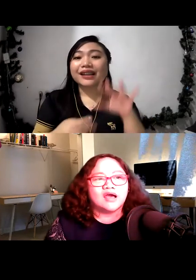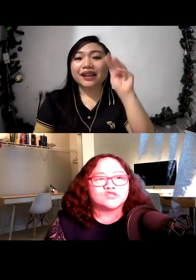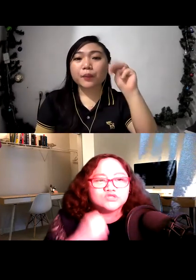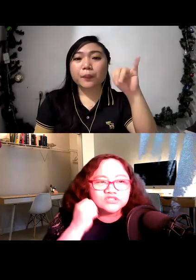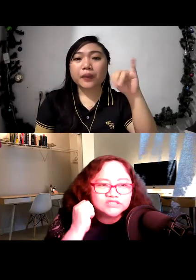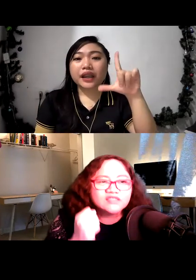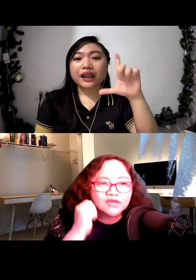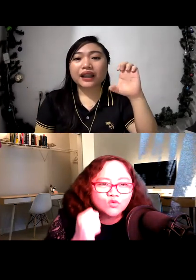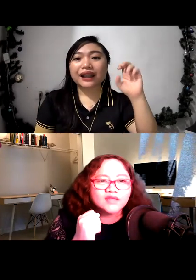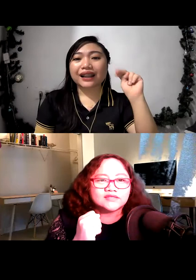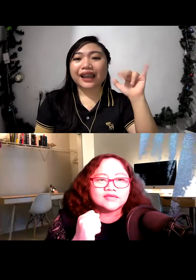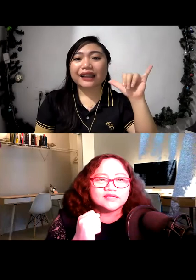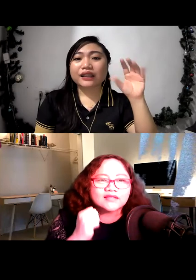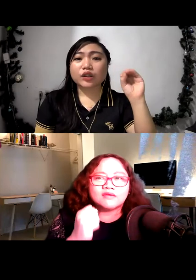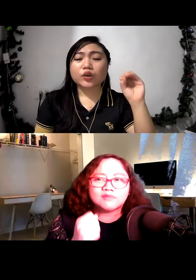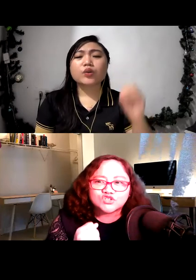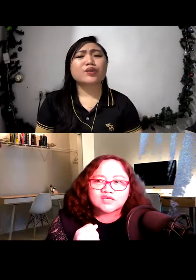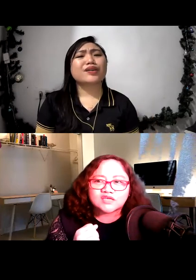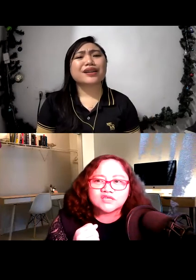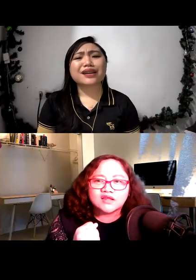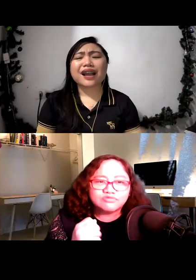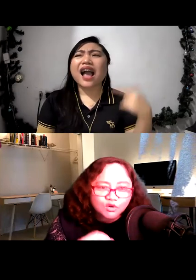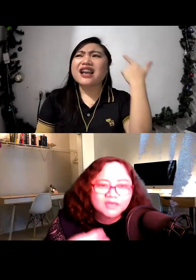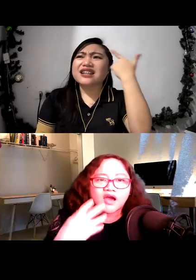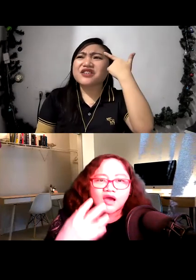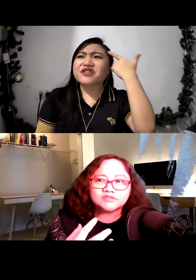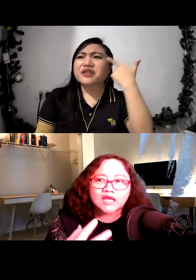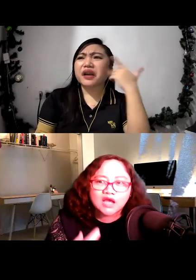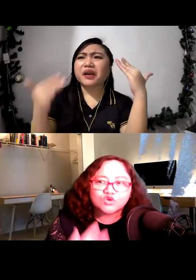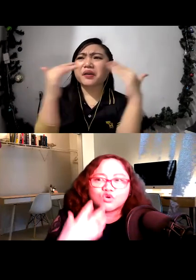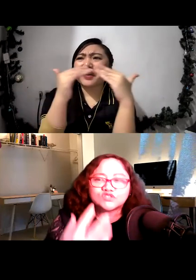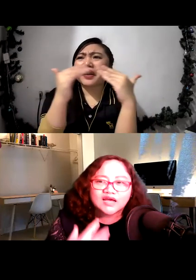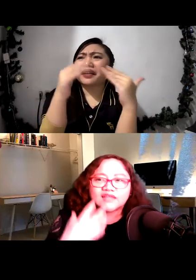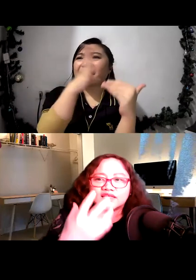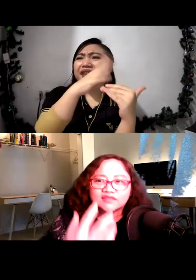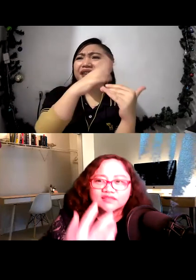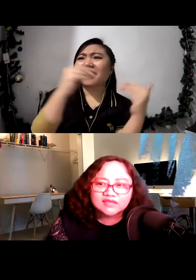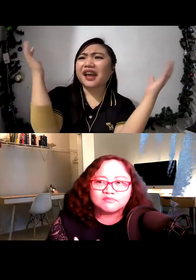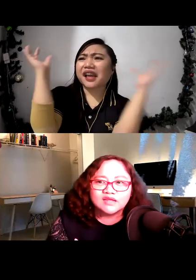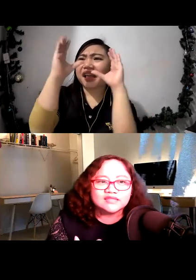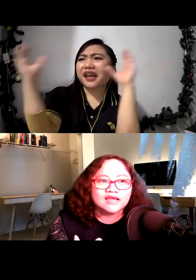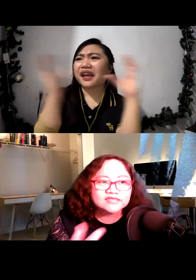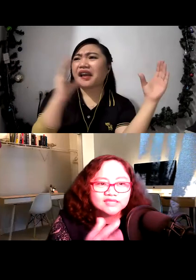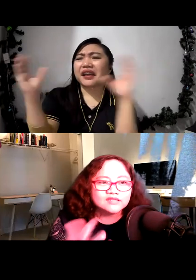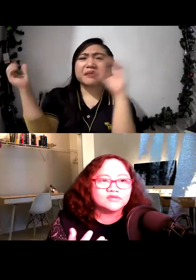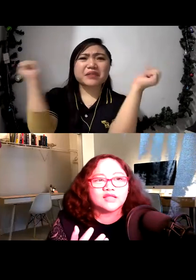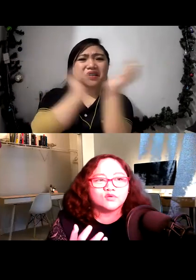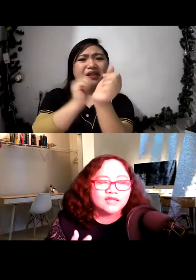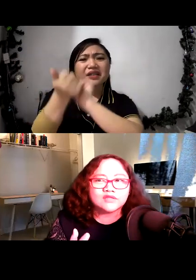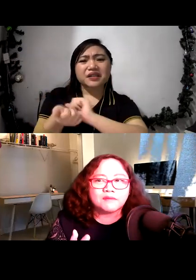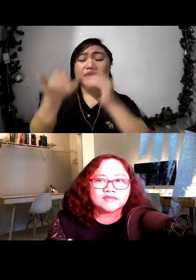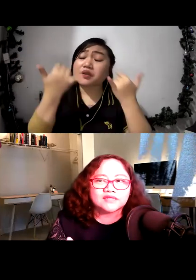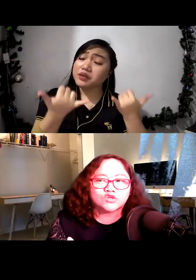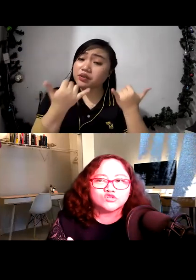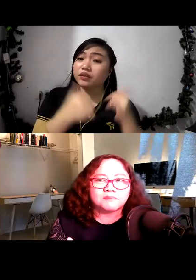So gender equality and climate change now becomes a cross-cutting theme. Na kasi, no, lalong-lalo